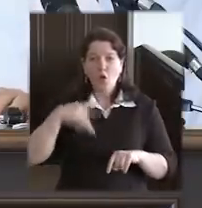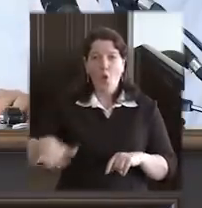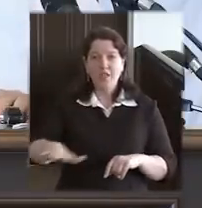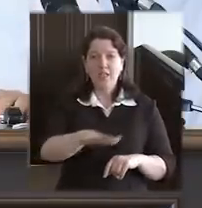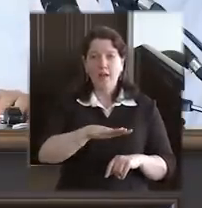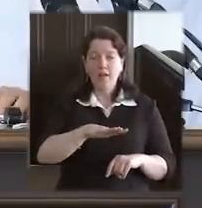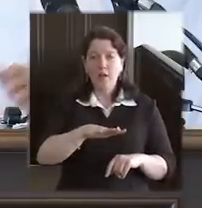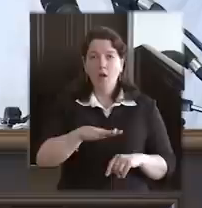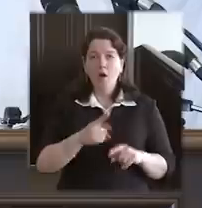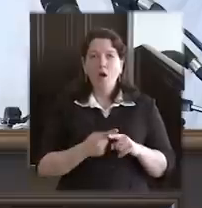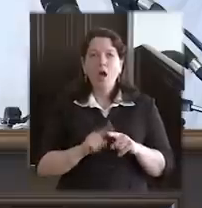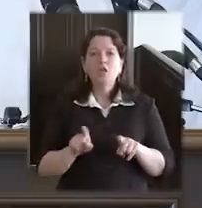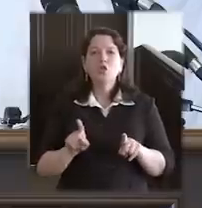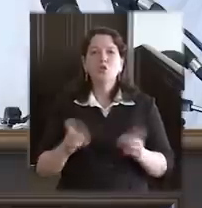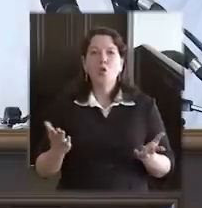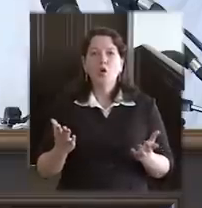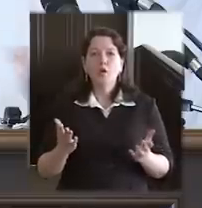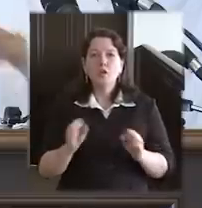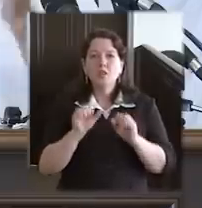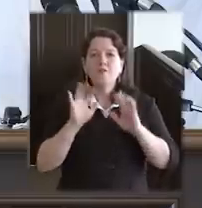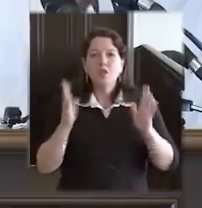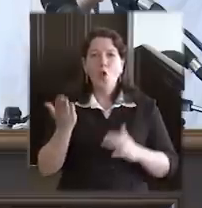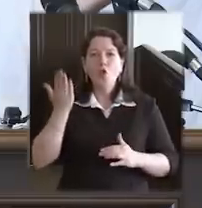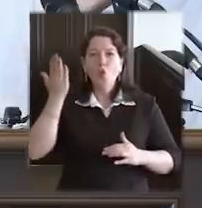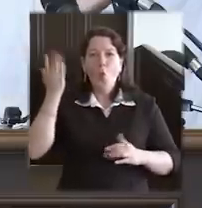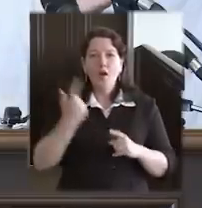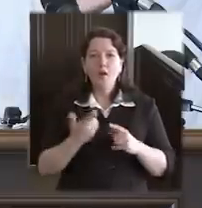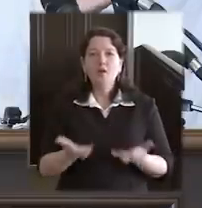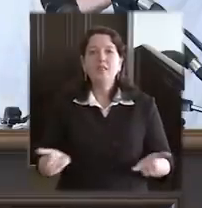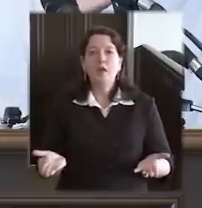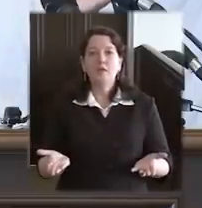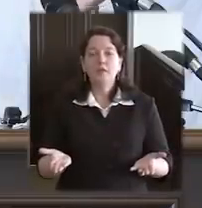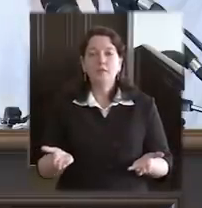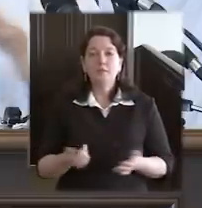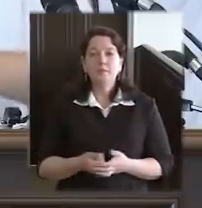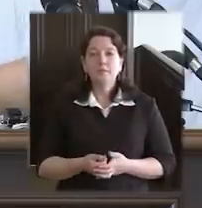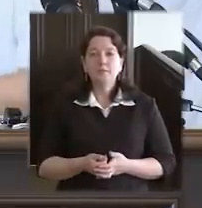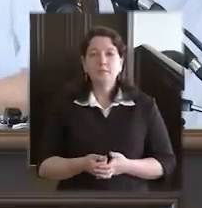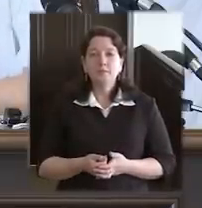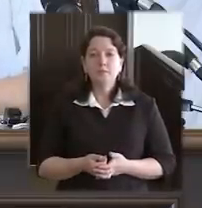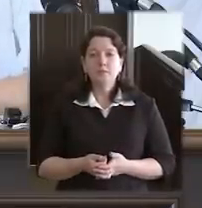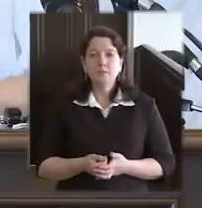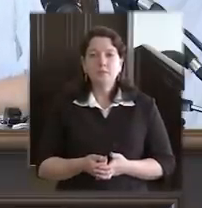какие-то преступления. А это что такое? Дух, где он?